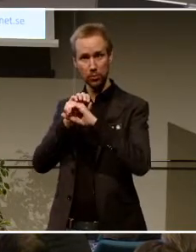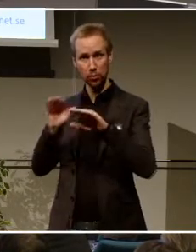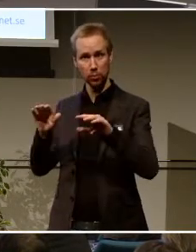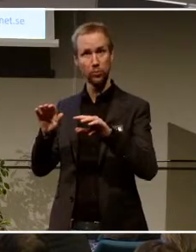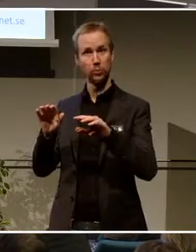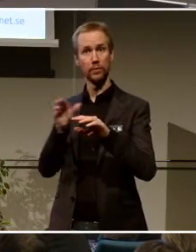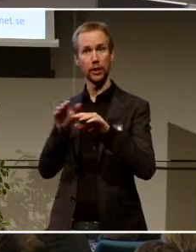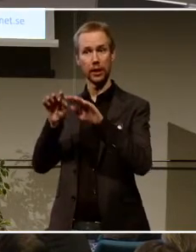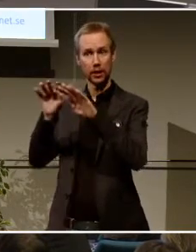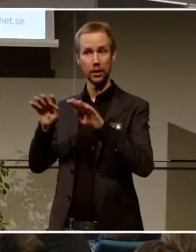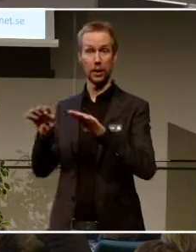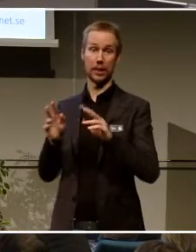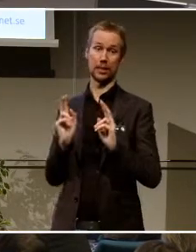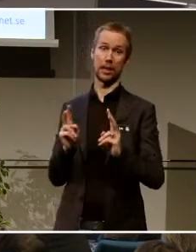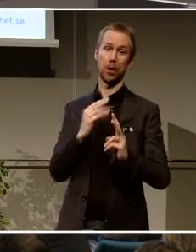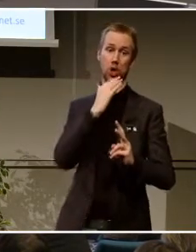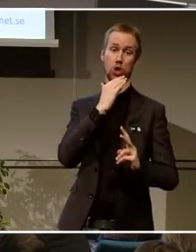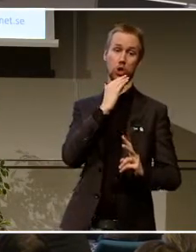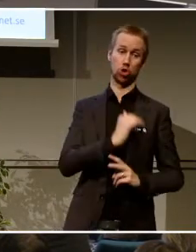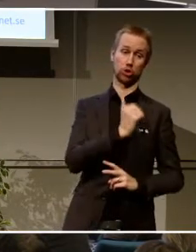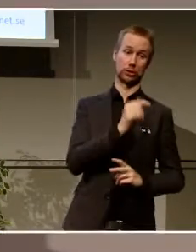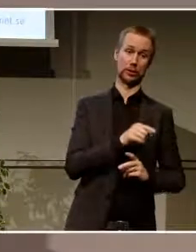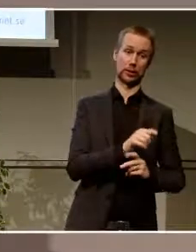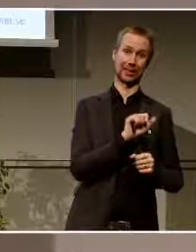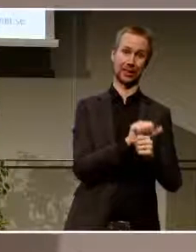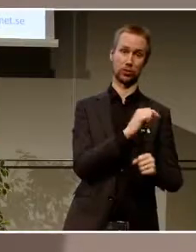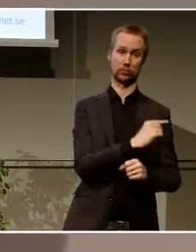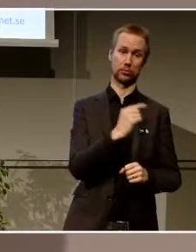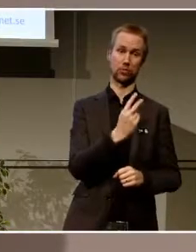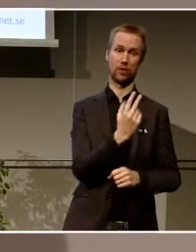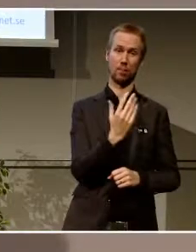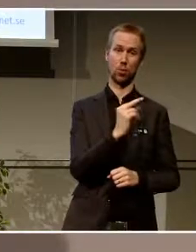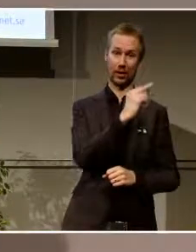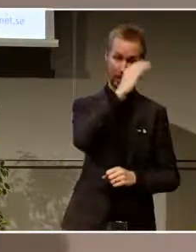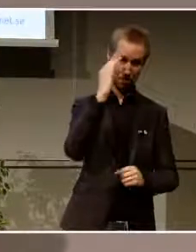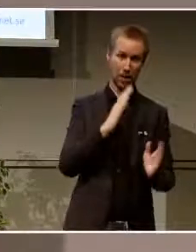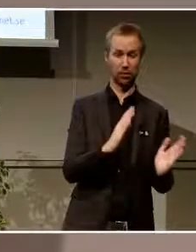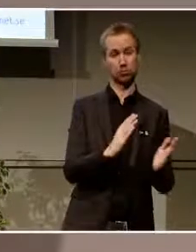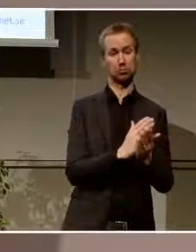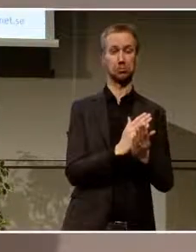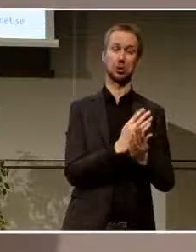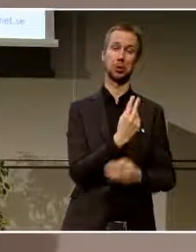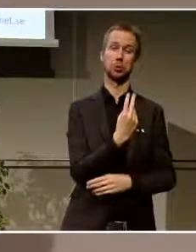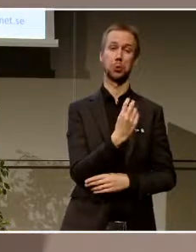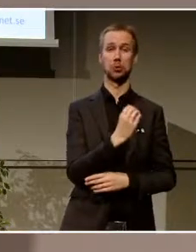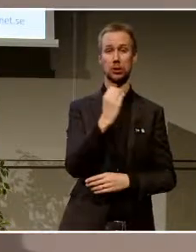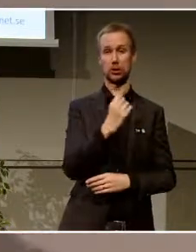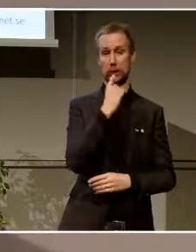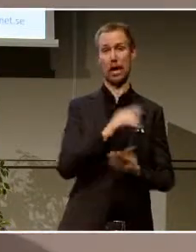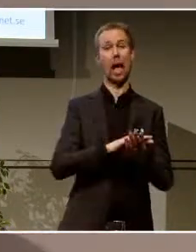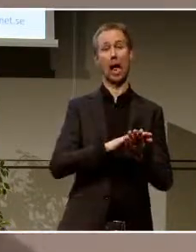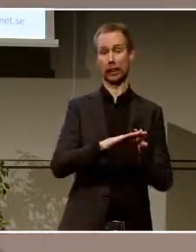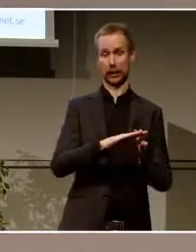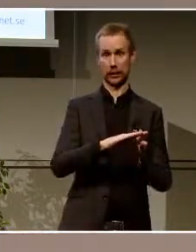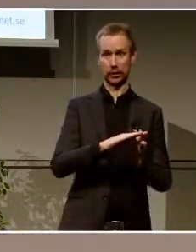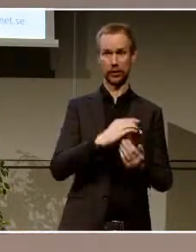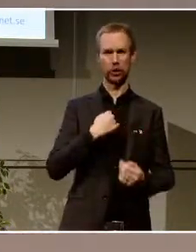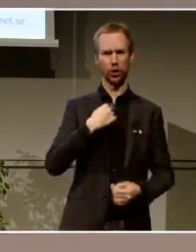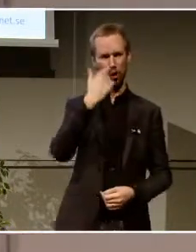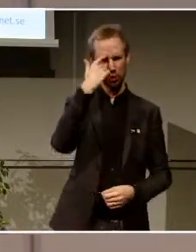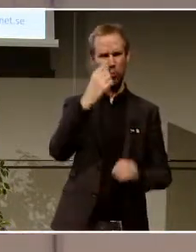likadant är det bland de yngsta här 16-25. Så är det också 20% som svarar att de aldrig gör det. Och då tror jag att de